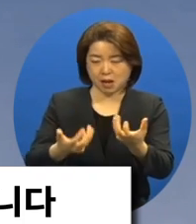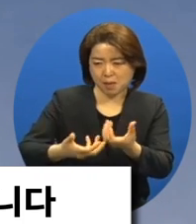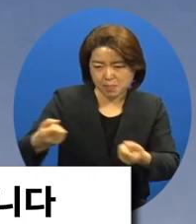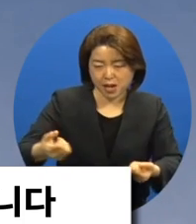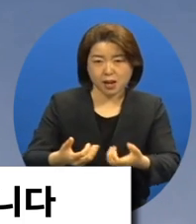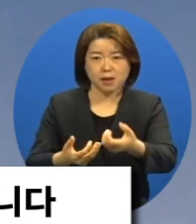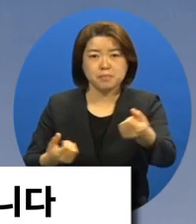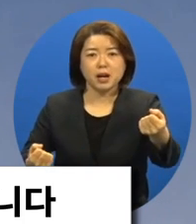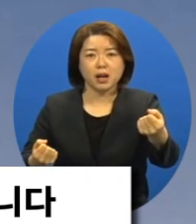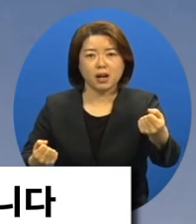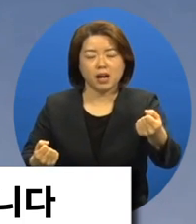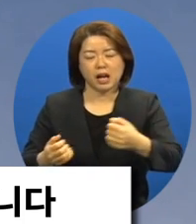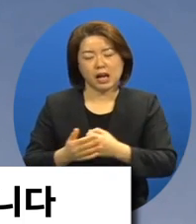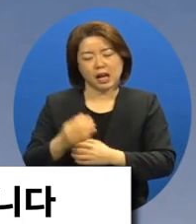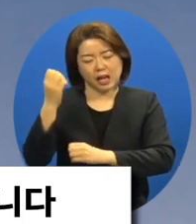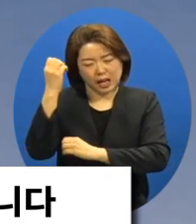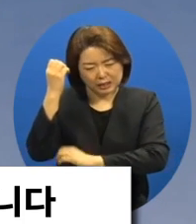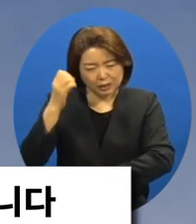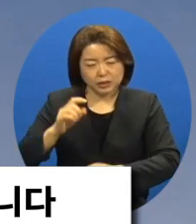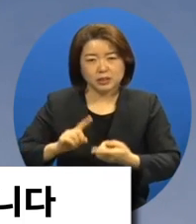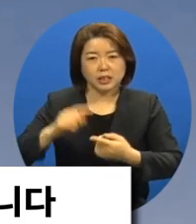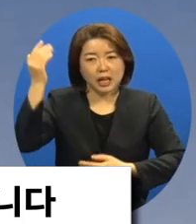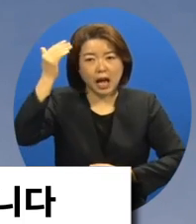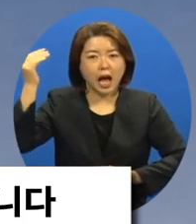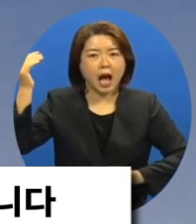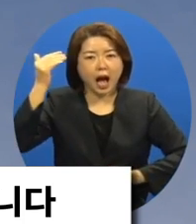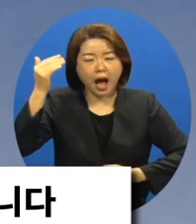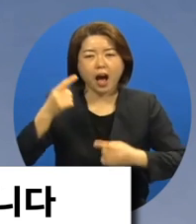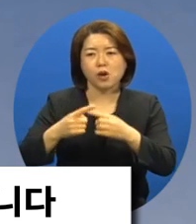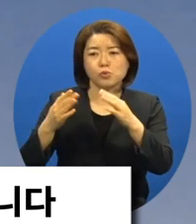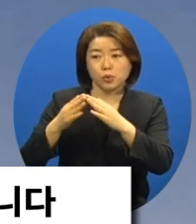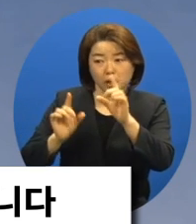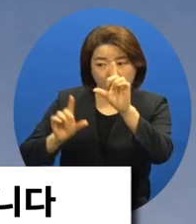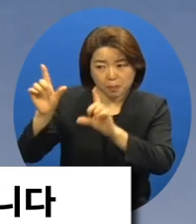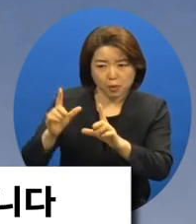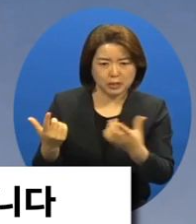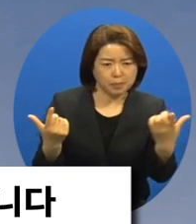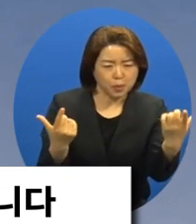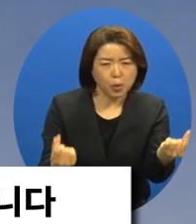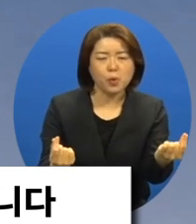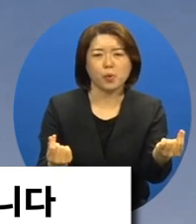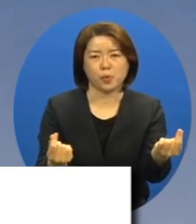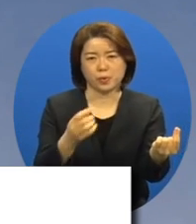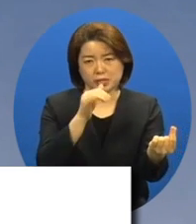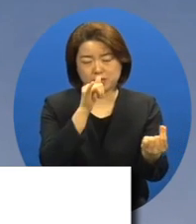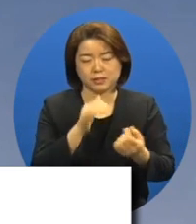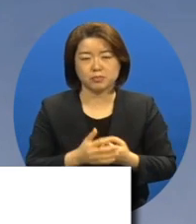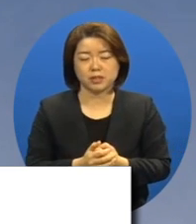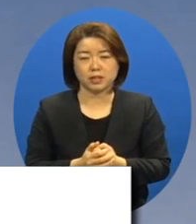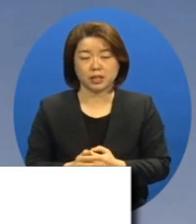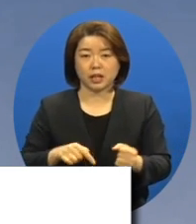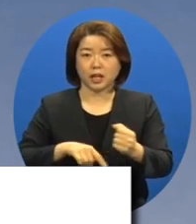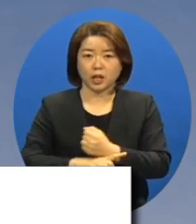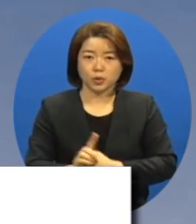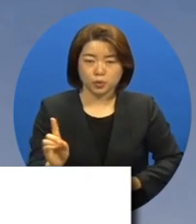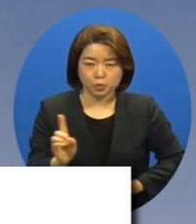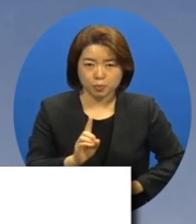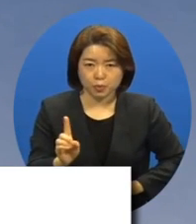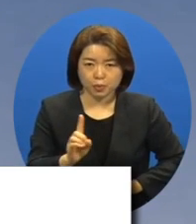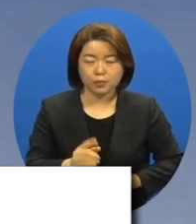전형적인 한국교회의 믿다 틀 보는 것 같은 그런 교회였습니다 이유는